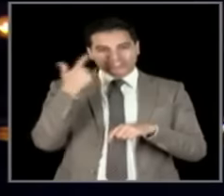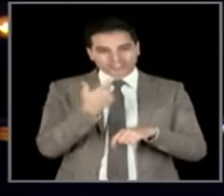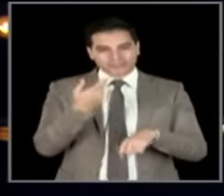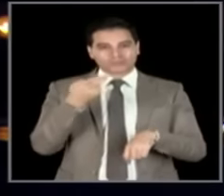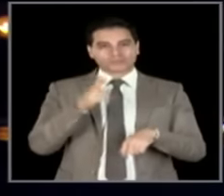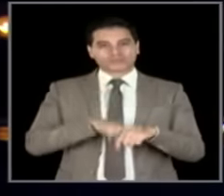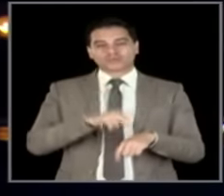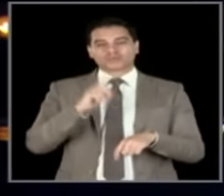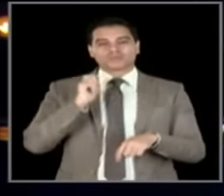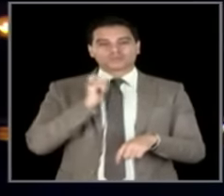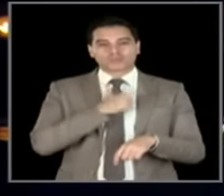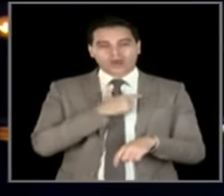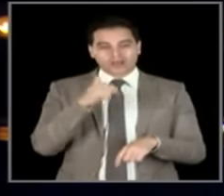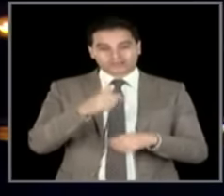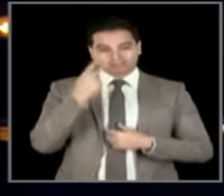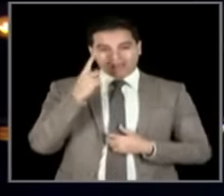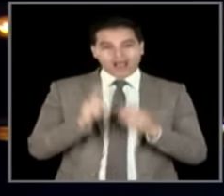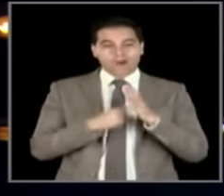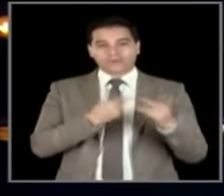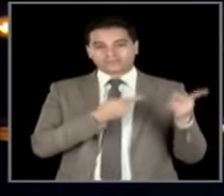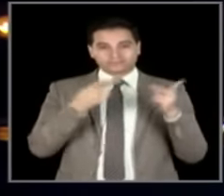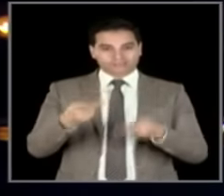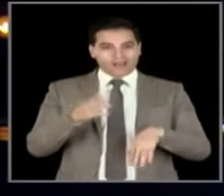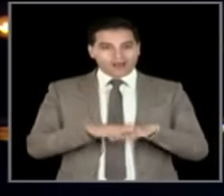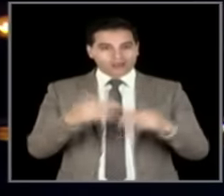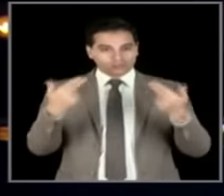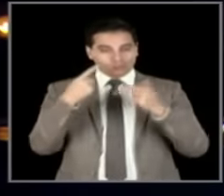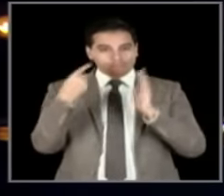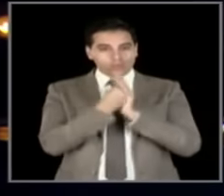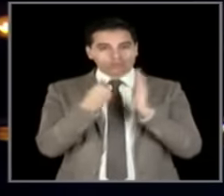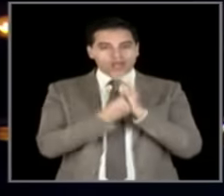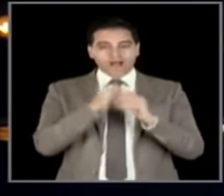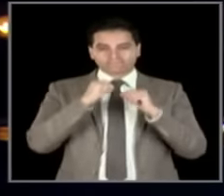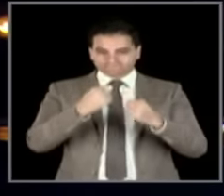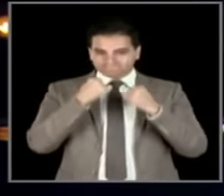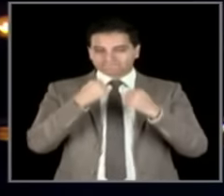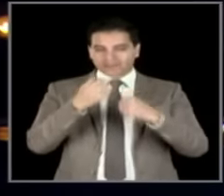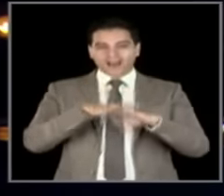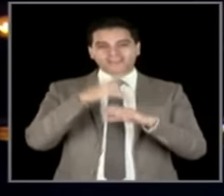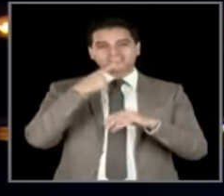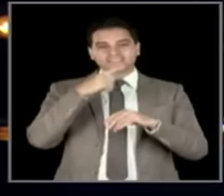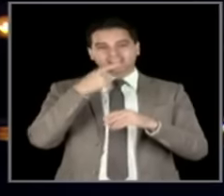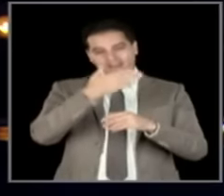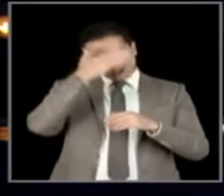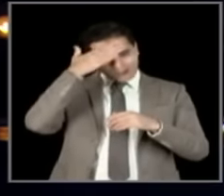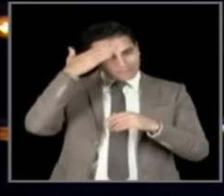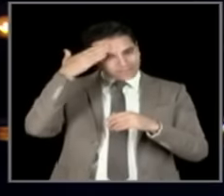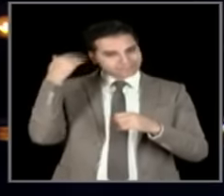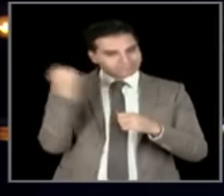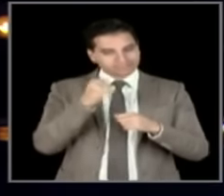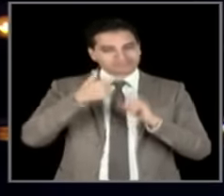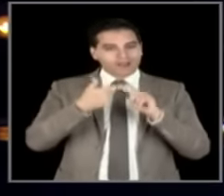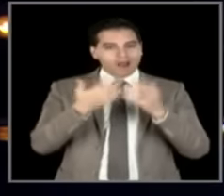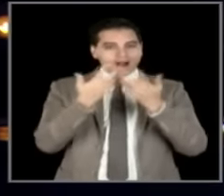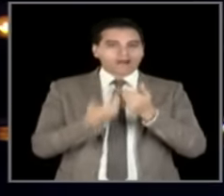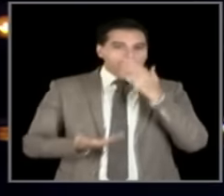سوهاج. أول جامعة مشرفانا في الاستوديو منتخب اسكندرية وأصحاب خبرة، تاني أعلى سكور